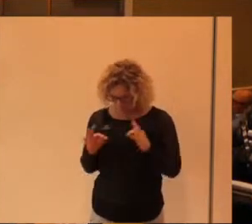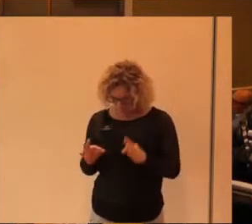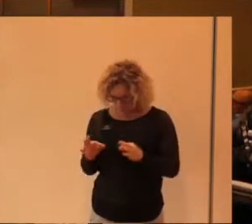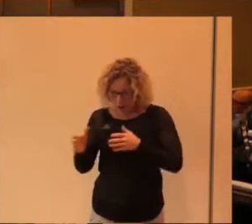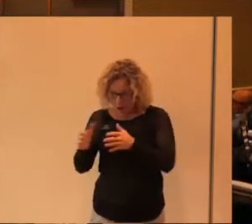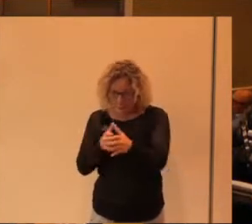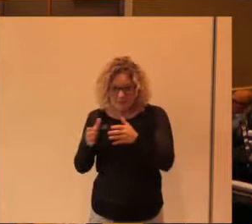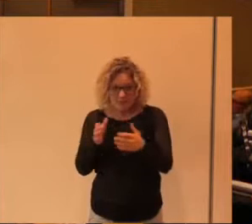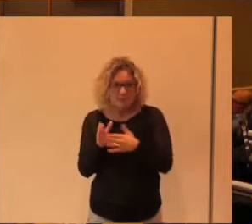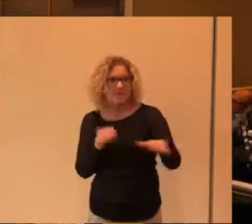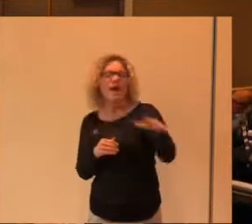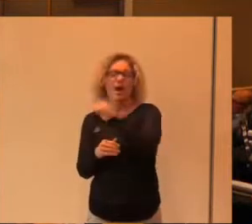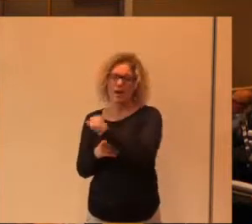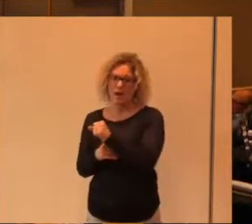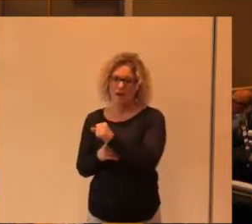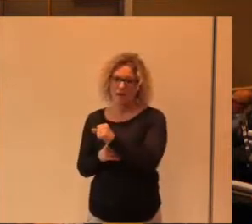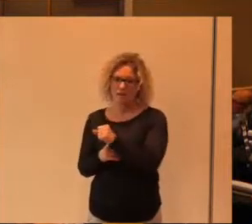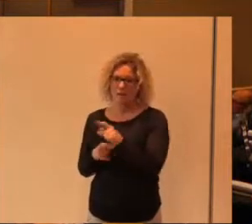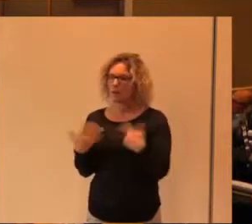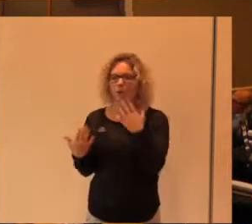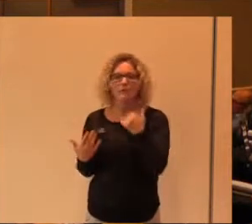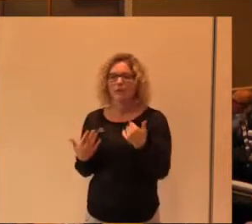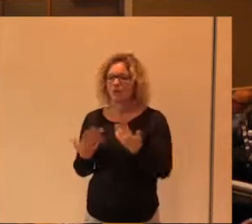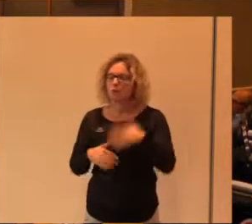alla kan använda dem oavsett funktionsförmåga.